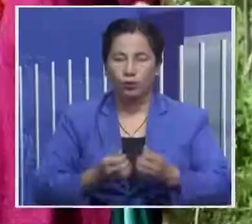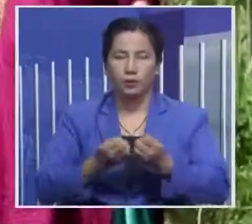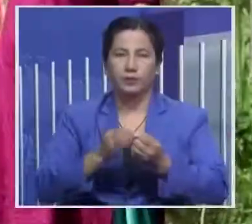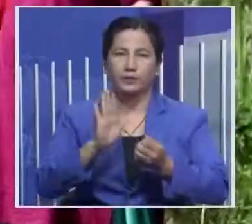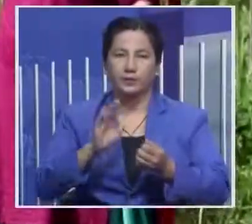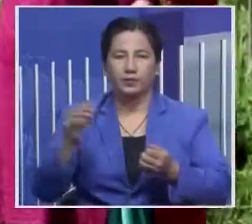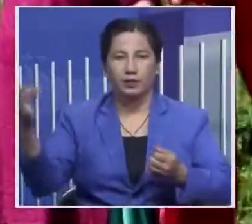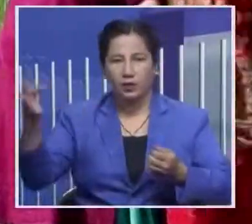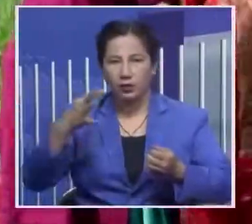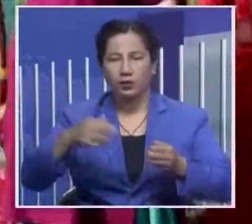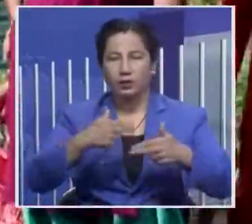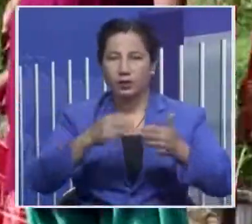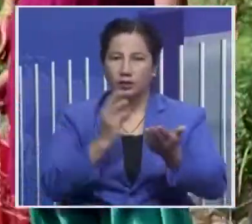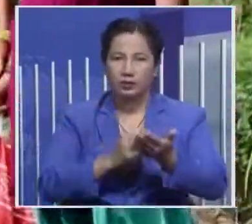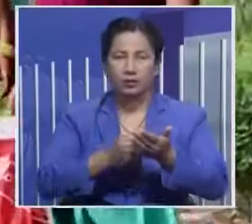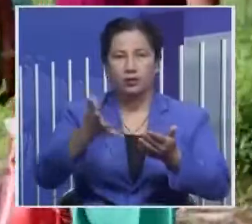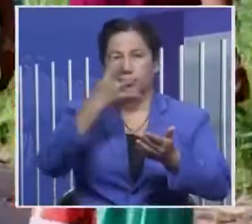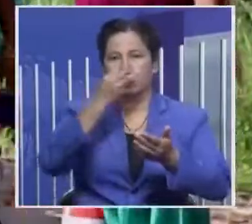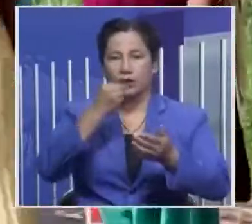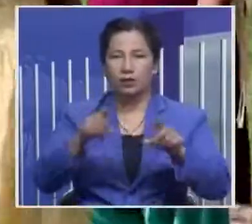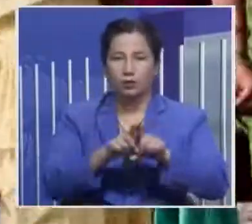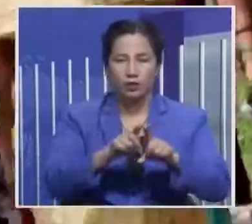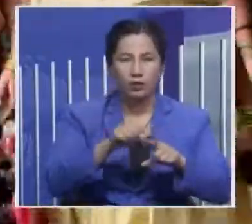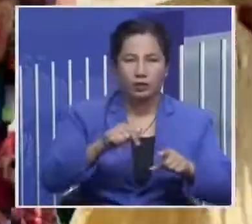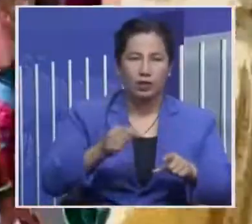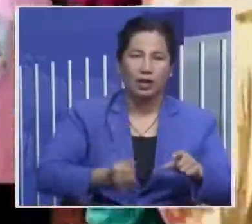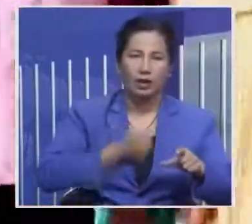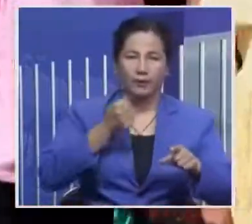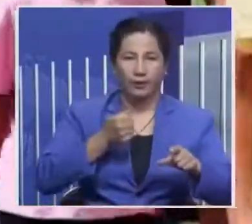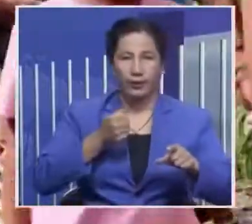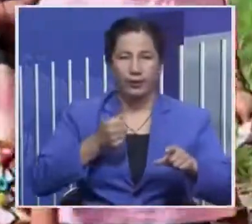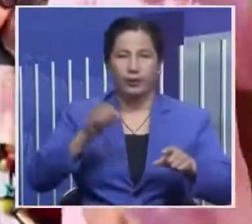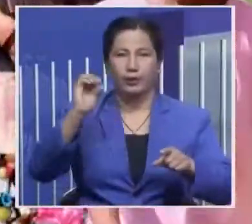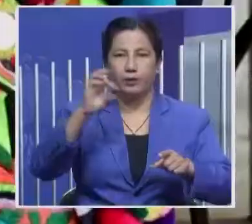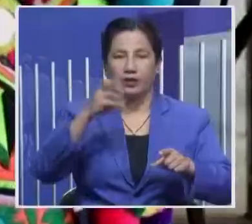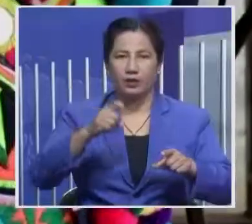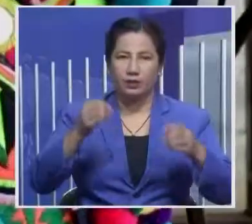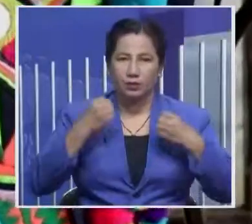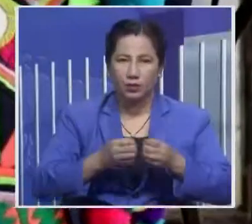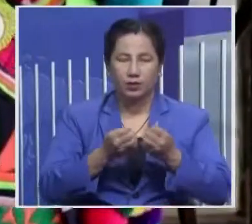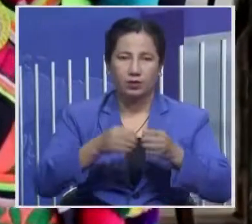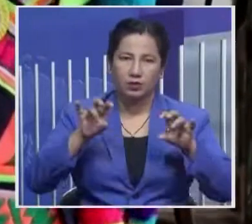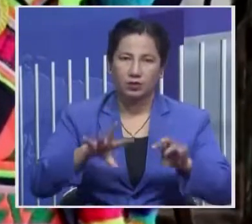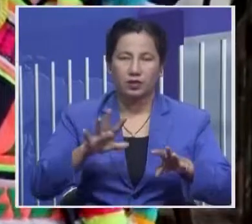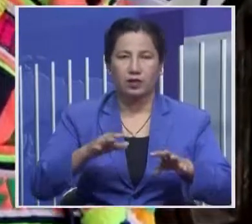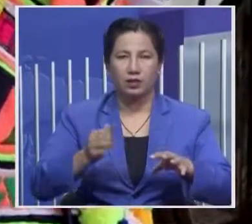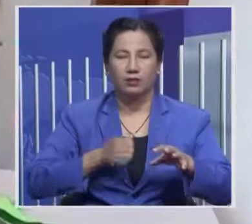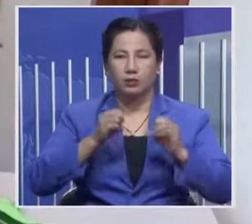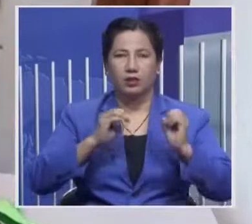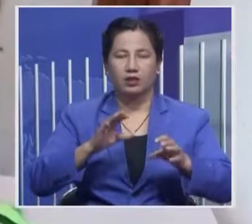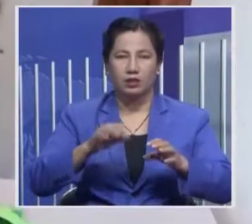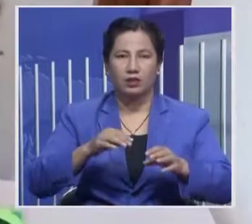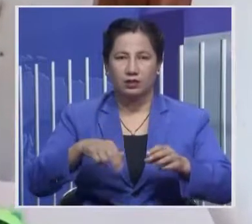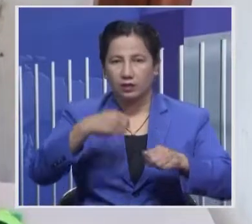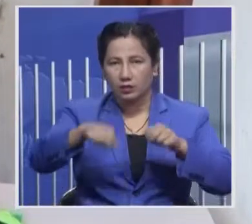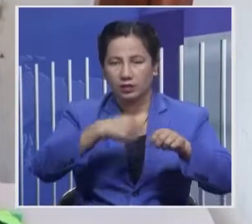गर्दछन्। नयाँ पुस्ताले मात्रै होइन, पुरानो पुस्ताले पनि अचेल आफ्ना पहिरन लगाउन छोडेका छन्। परम्परागत पहिरन लगाउँदा भारी हुने र